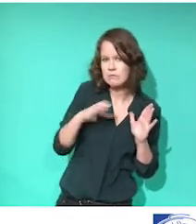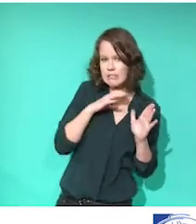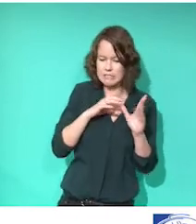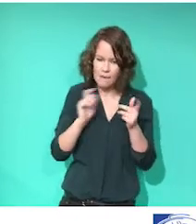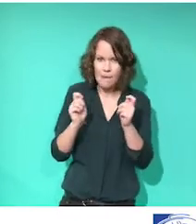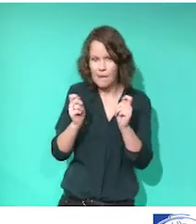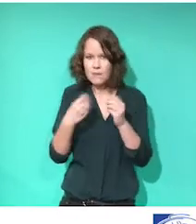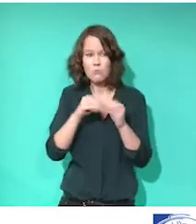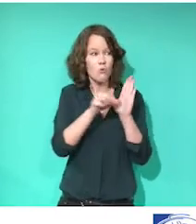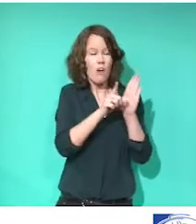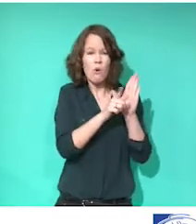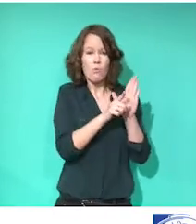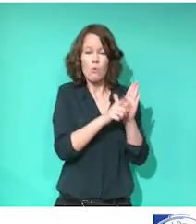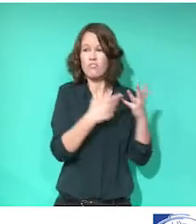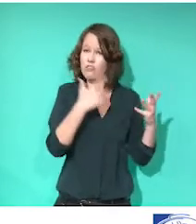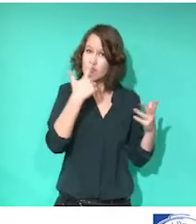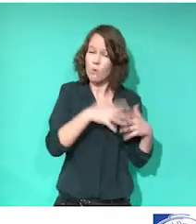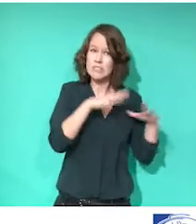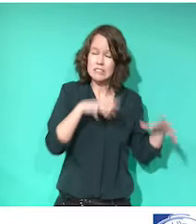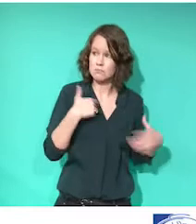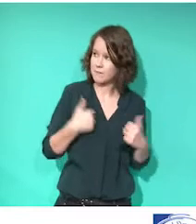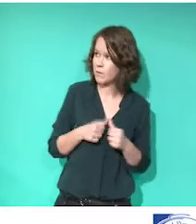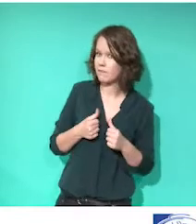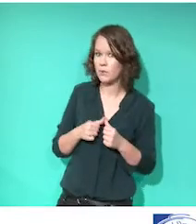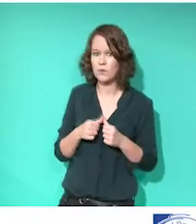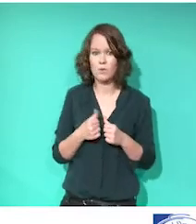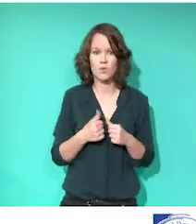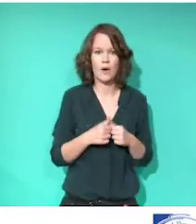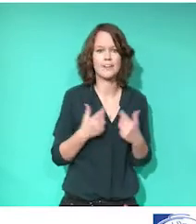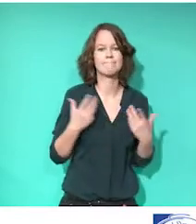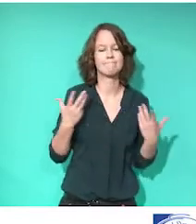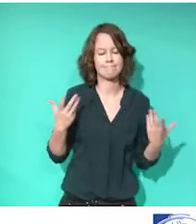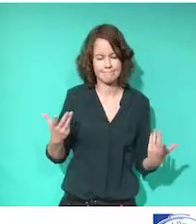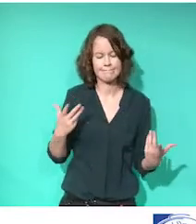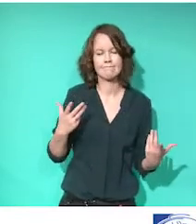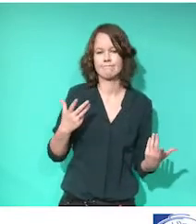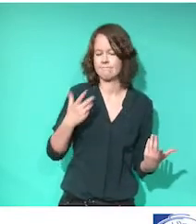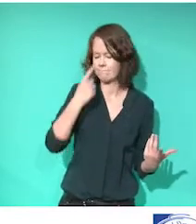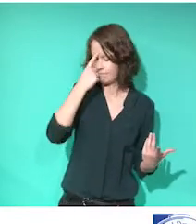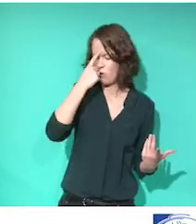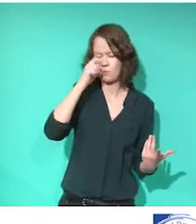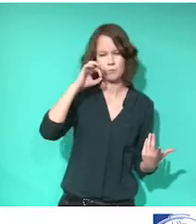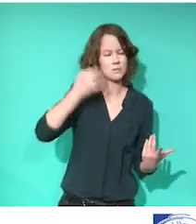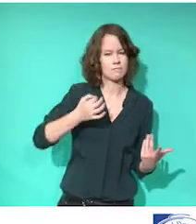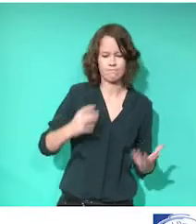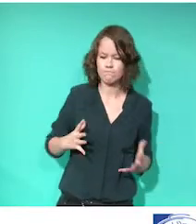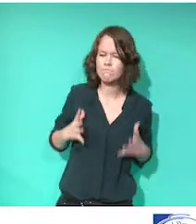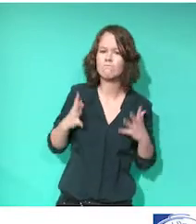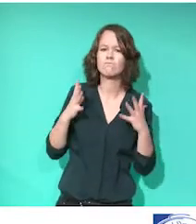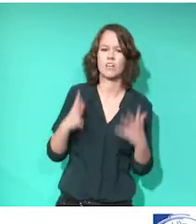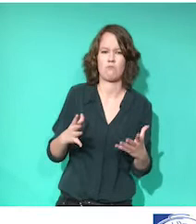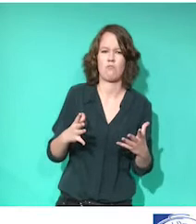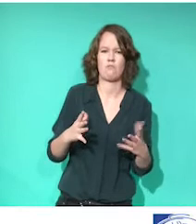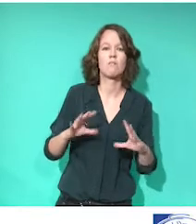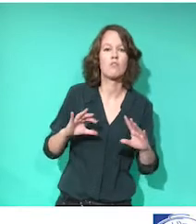puis des lois, il y en a déjà beaucoup. Et c'est à ce moment-là que je me suis engagée dans l'idée d'aller